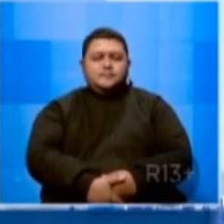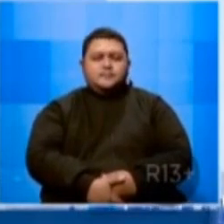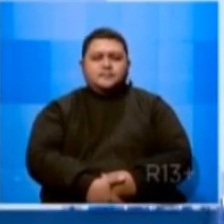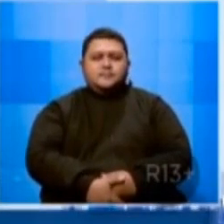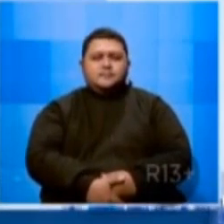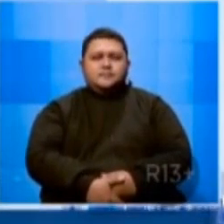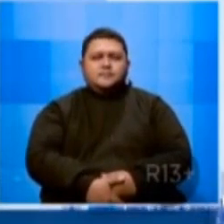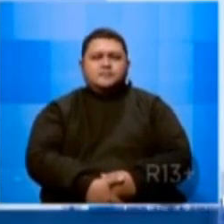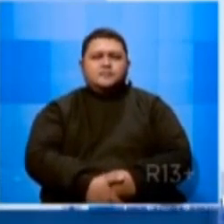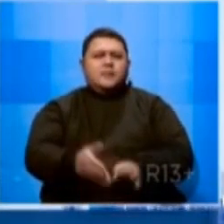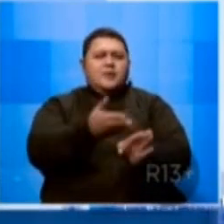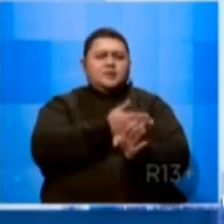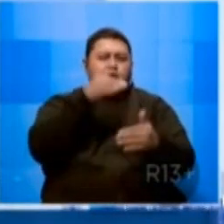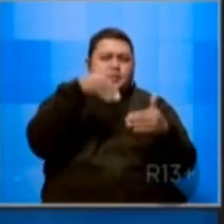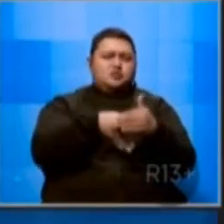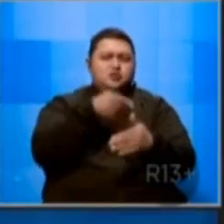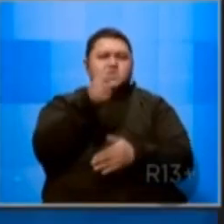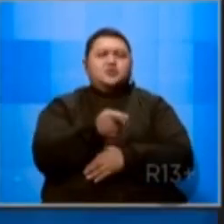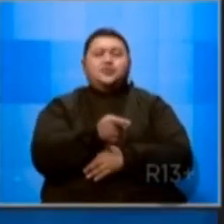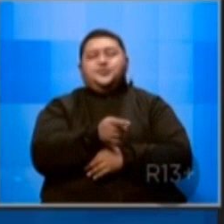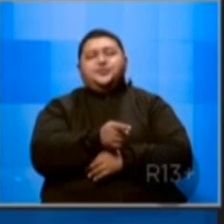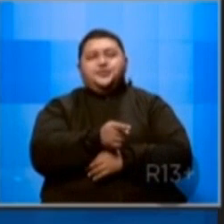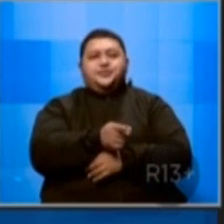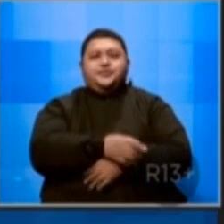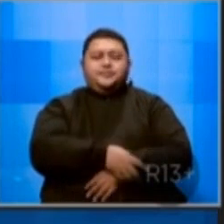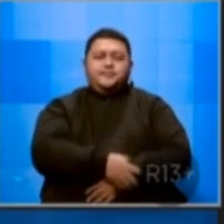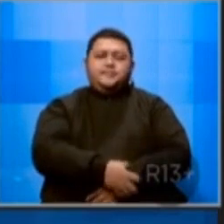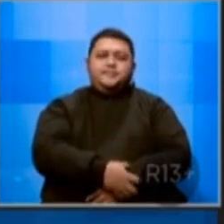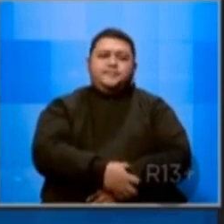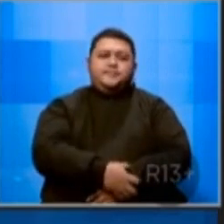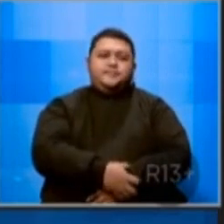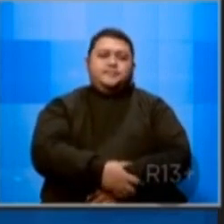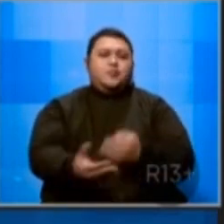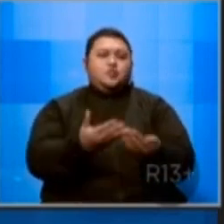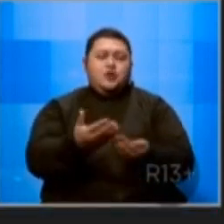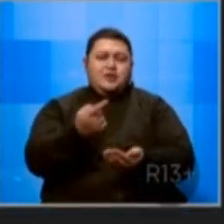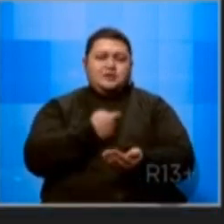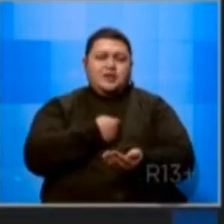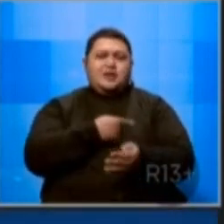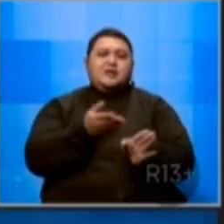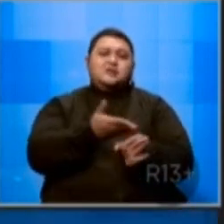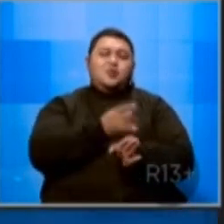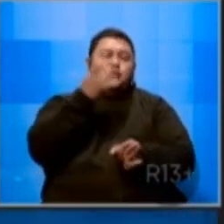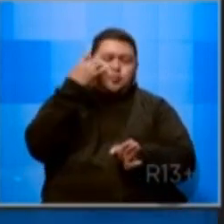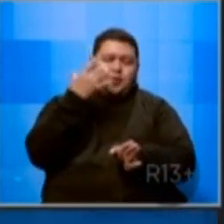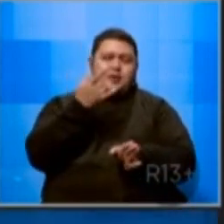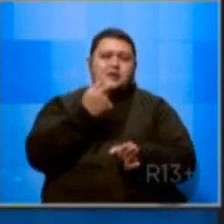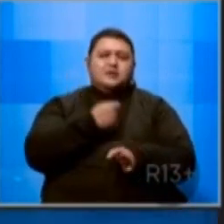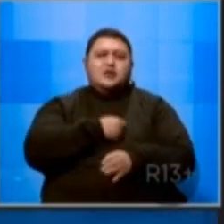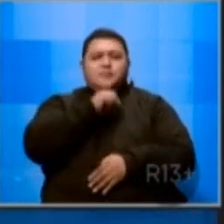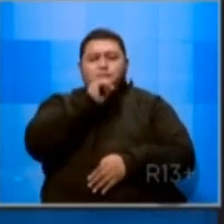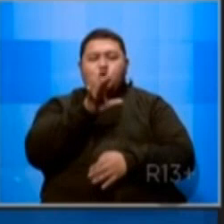Berarti sebelum saya masuk ke jawaban terkait dengan saya sebelum lupa saya juga mau